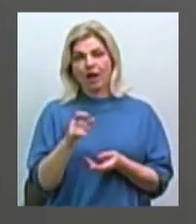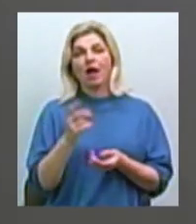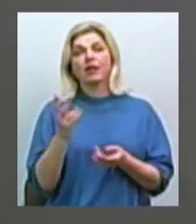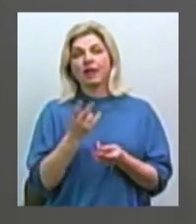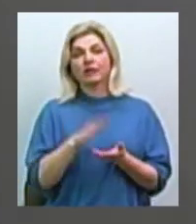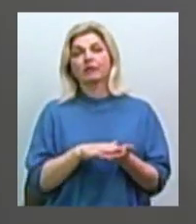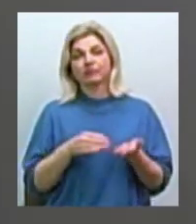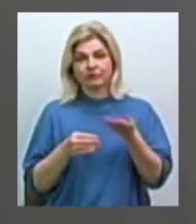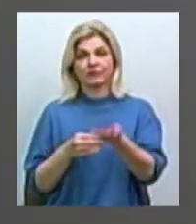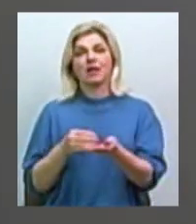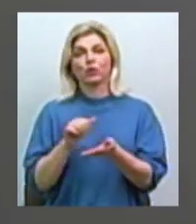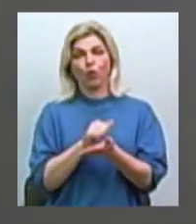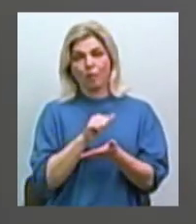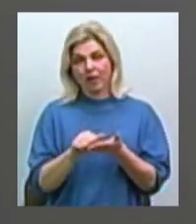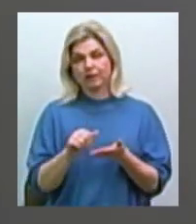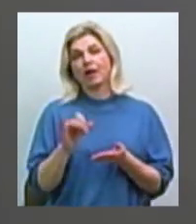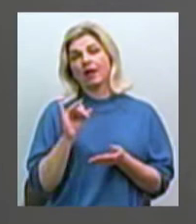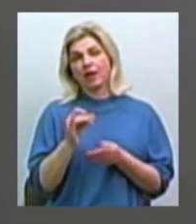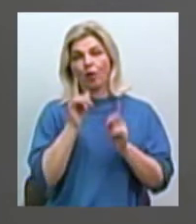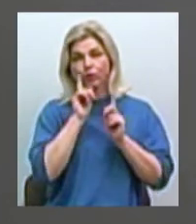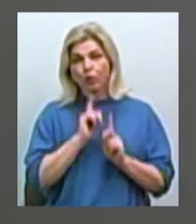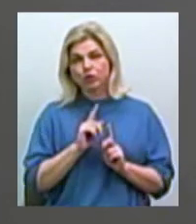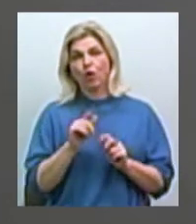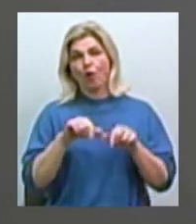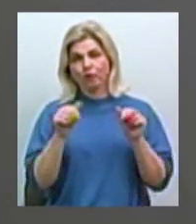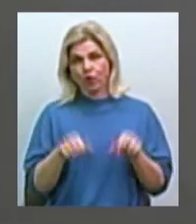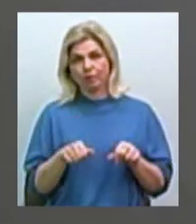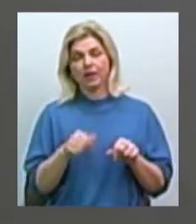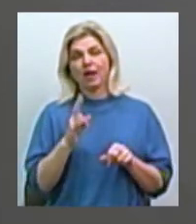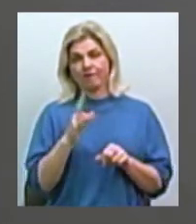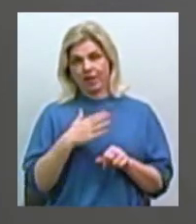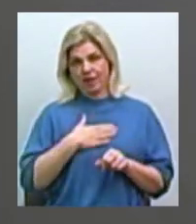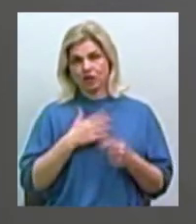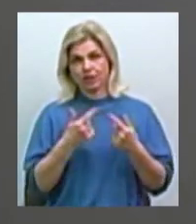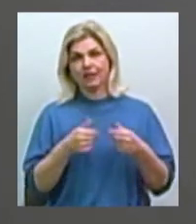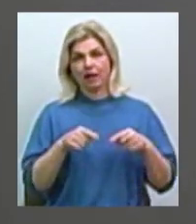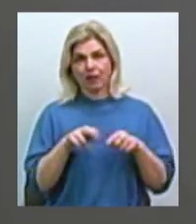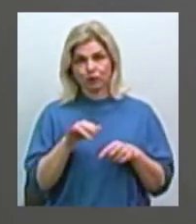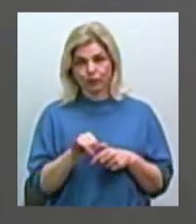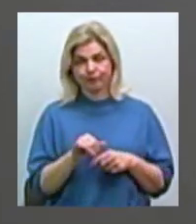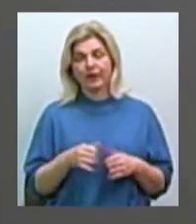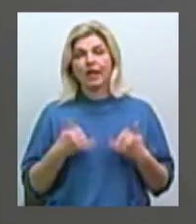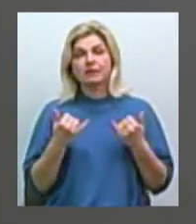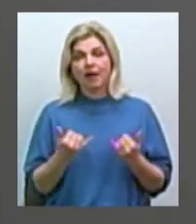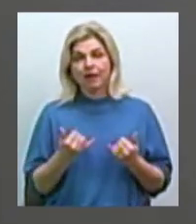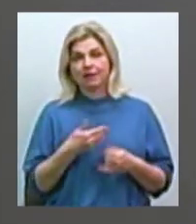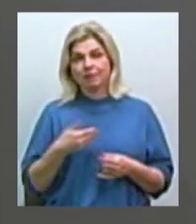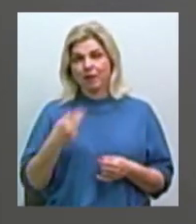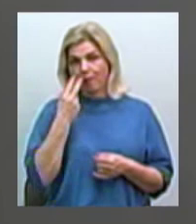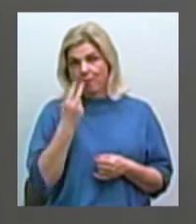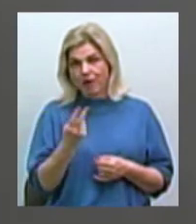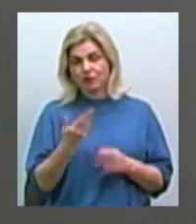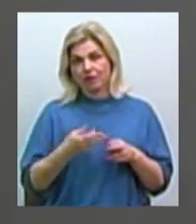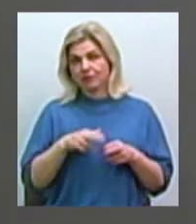паспортного документу. Тому це логічно і зручно оформлювати в стінах нашого закладу. Зараз ми побачили, що це досить